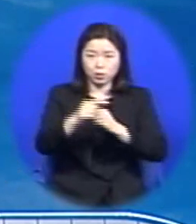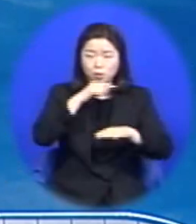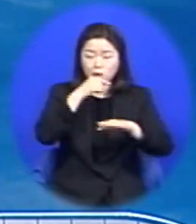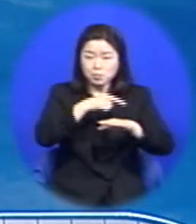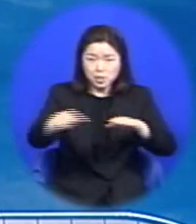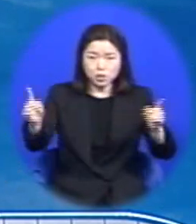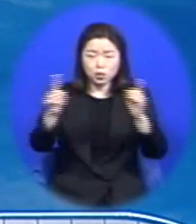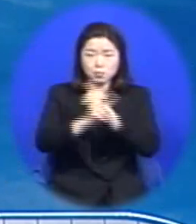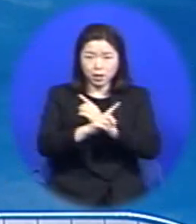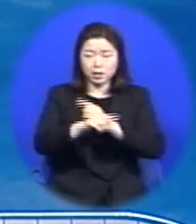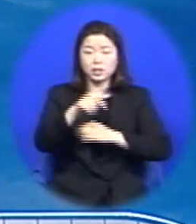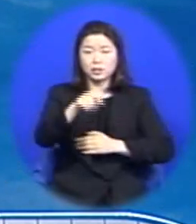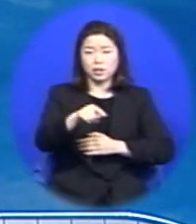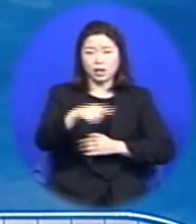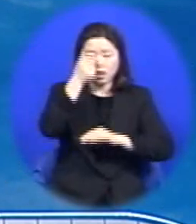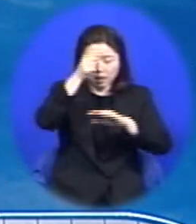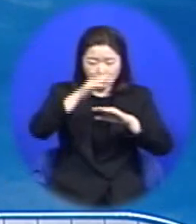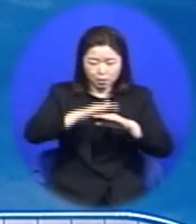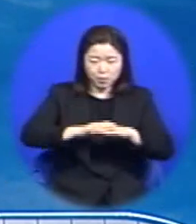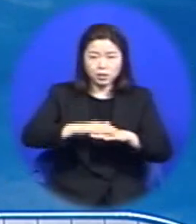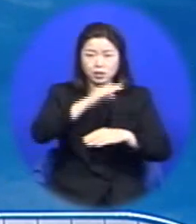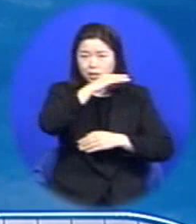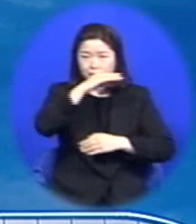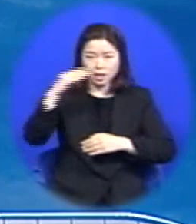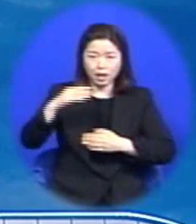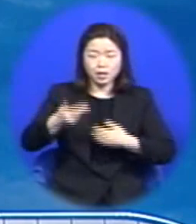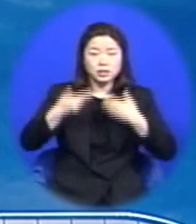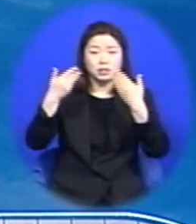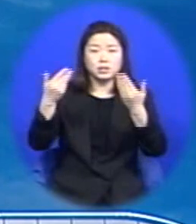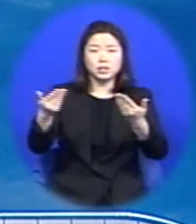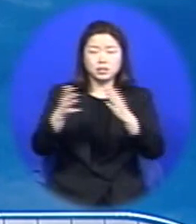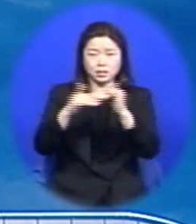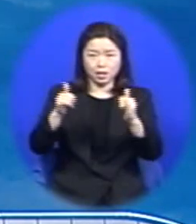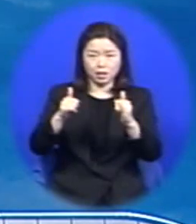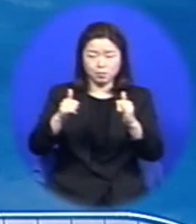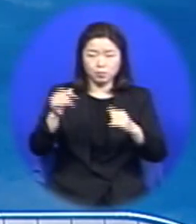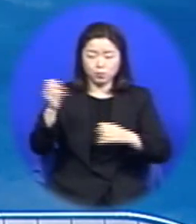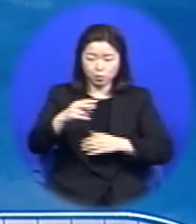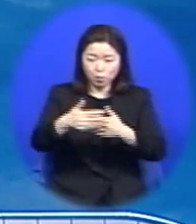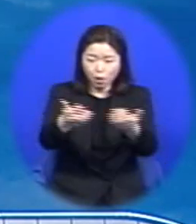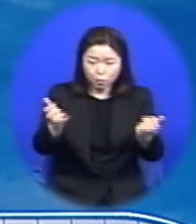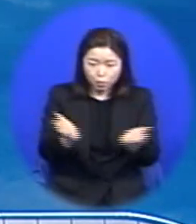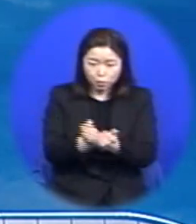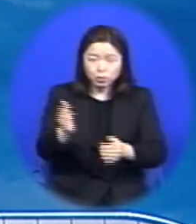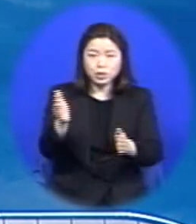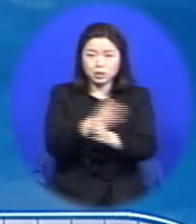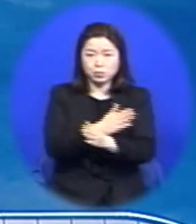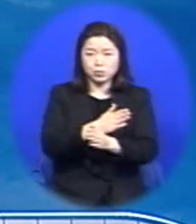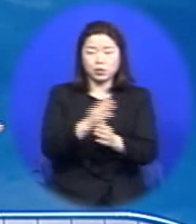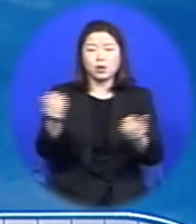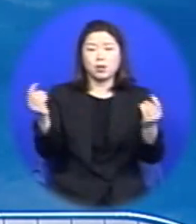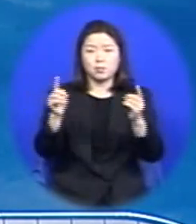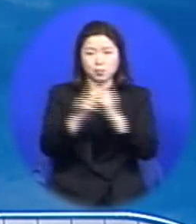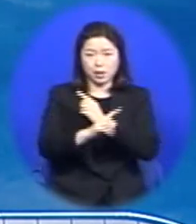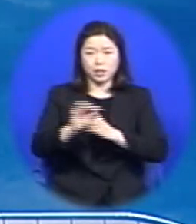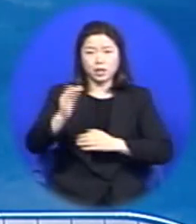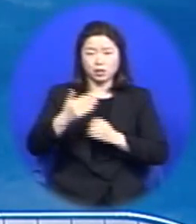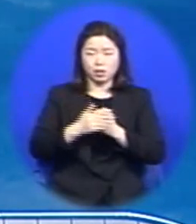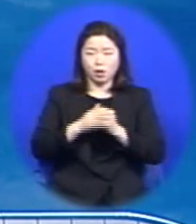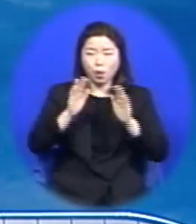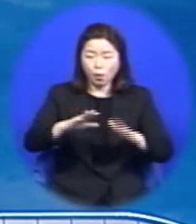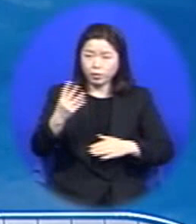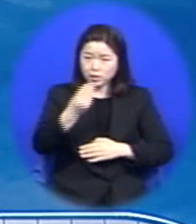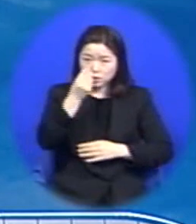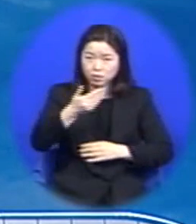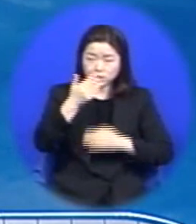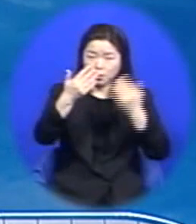일이 예배를 제대로 드린 사람들과 그 공동체에서부터 일어나는 겁니다. 오늘 성찬을 받는데